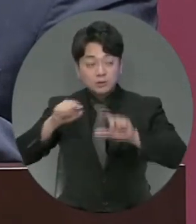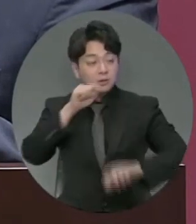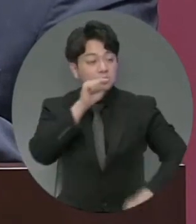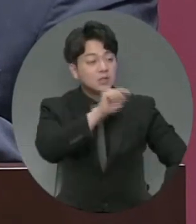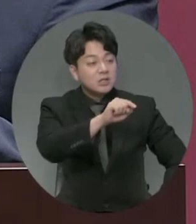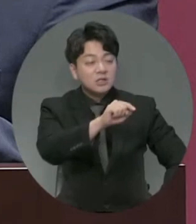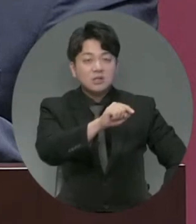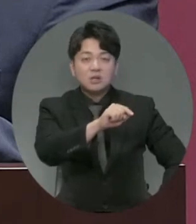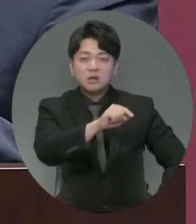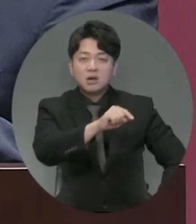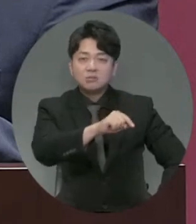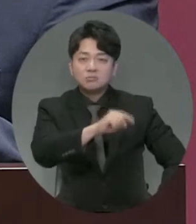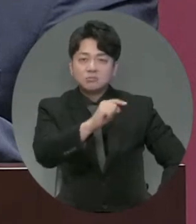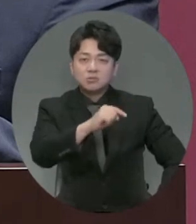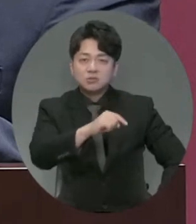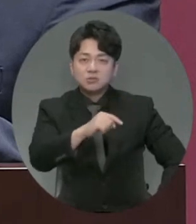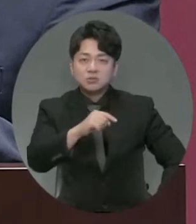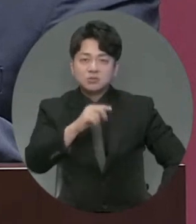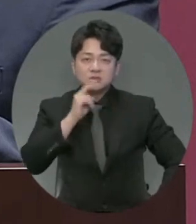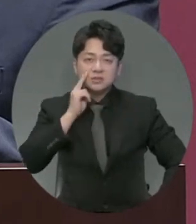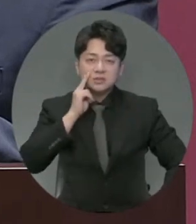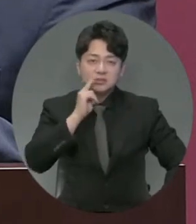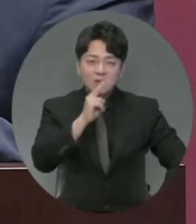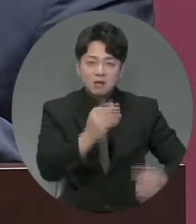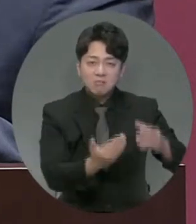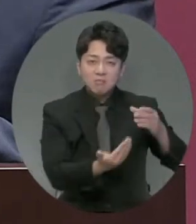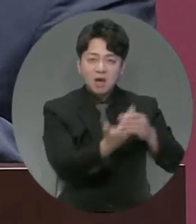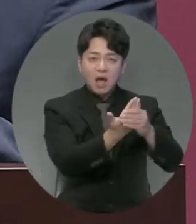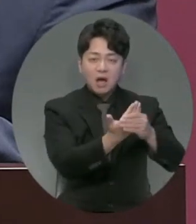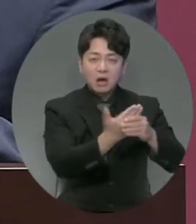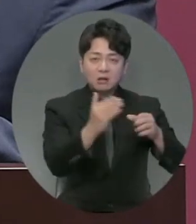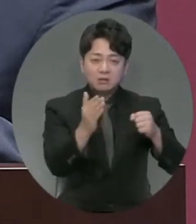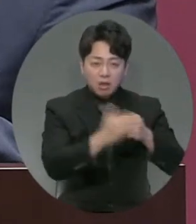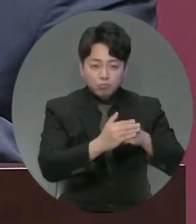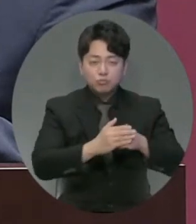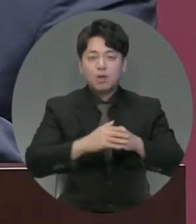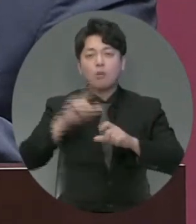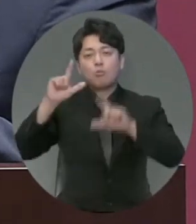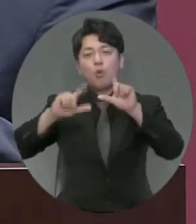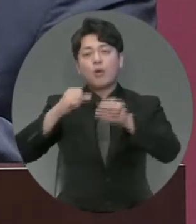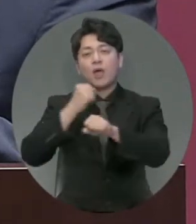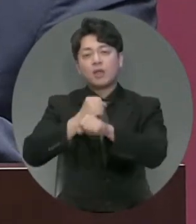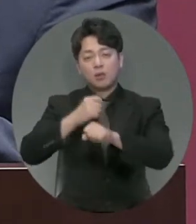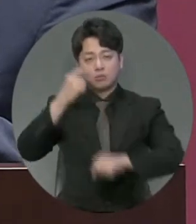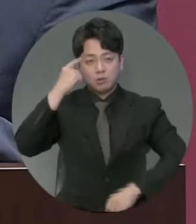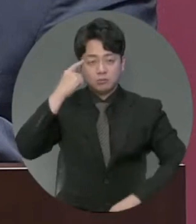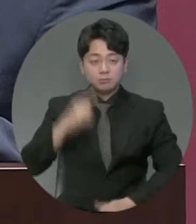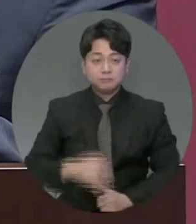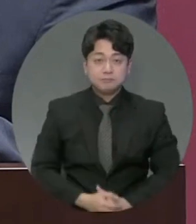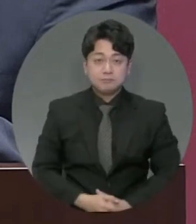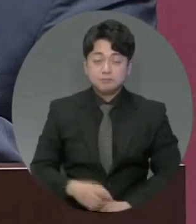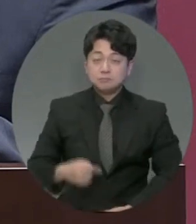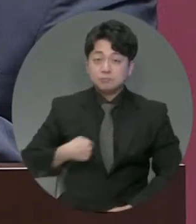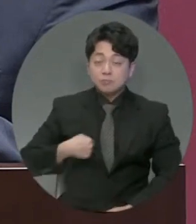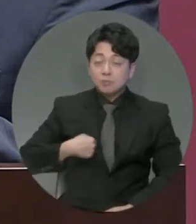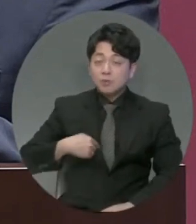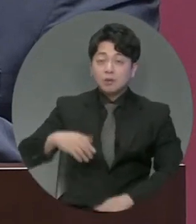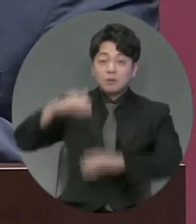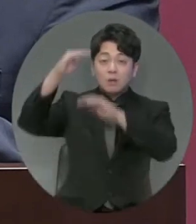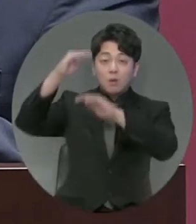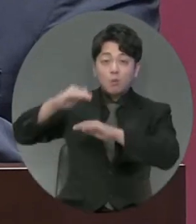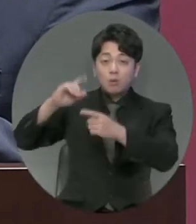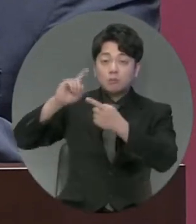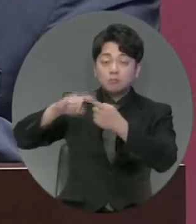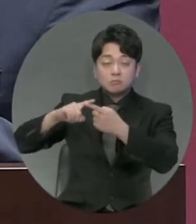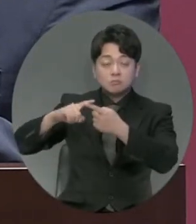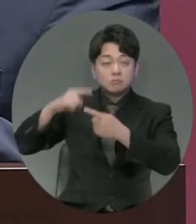있는 일이다라는 표현이라고 생각합니다. 그럼 그 표현이 잘 됐다고 생각합니까? 저는 거기에 대한 상세한 지식이 없습니다.